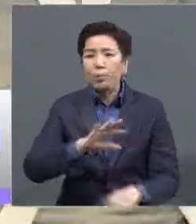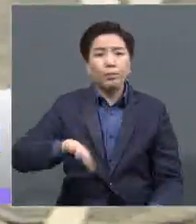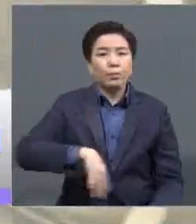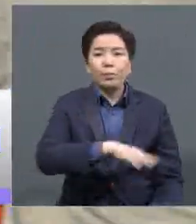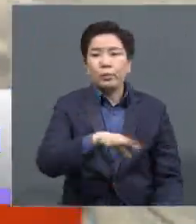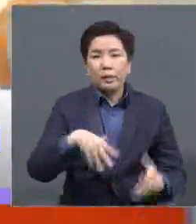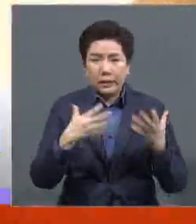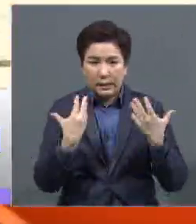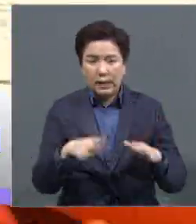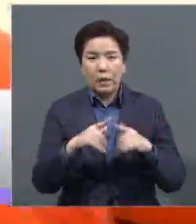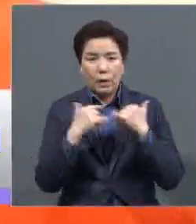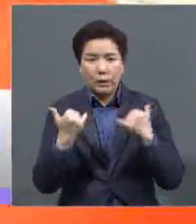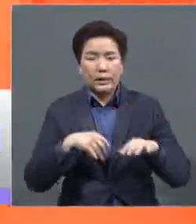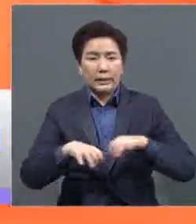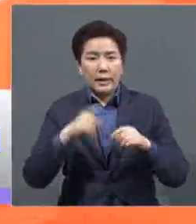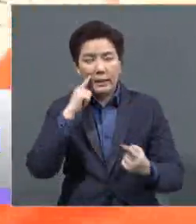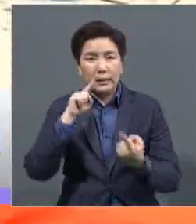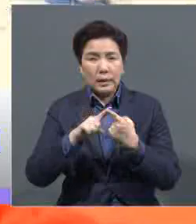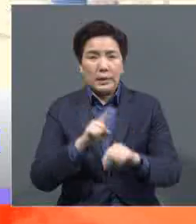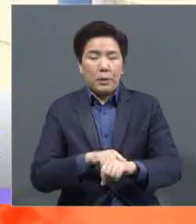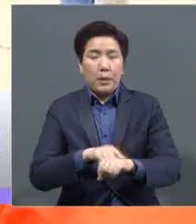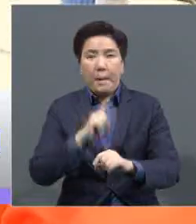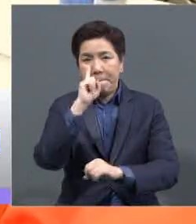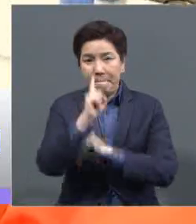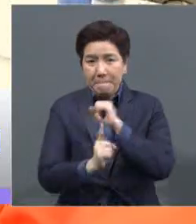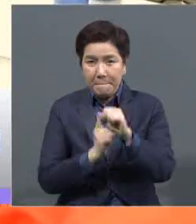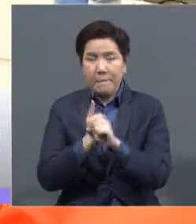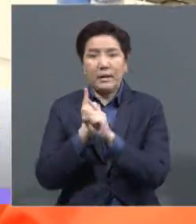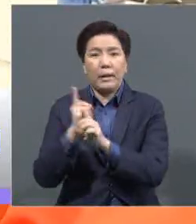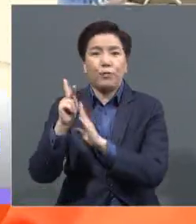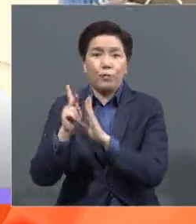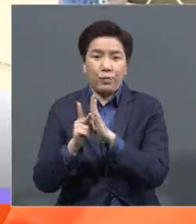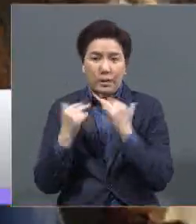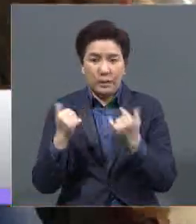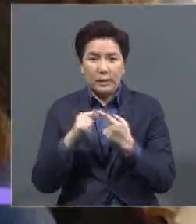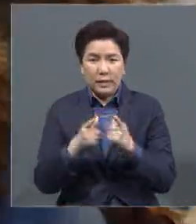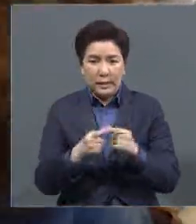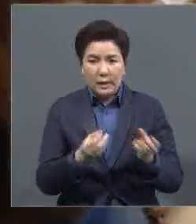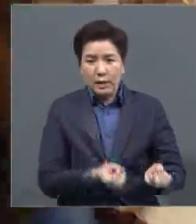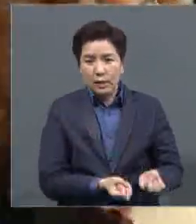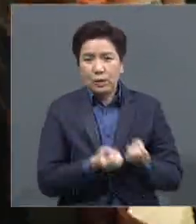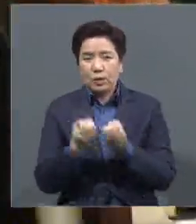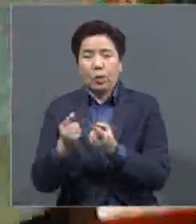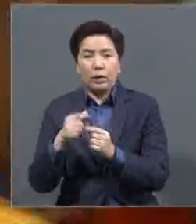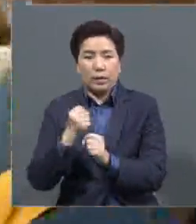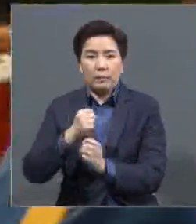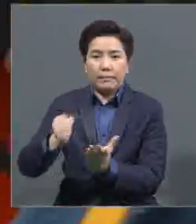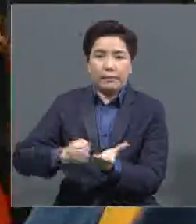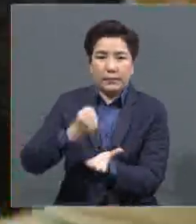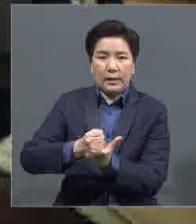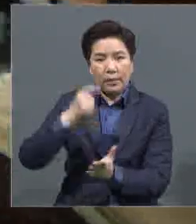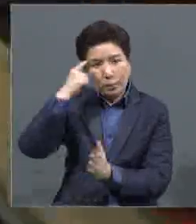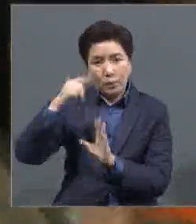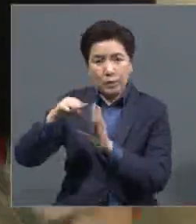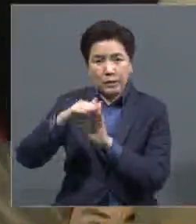ค่ะแล้วก็ระยะเวลาในการจัดตั้งก็อยู่ภายใน 1ปีที่กฎหมายกำหนดขณะนี้มีการส่งเรื่องมาให้กับนายทะเบียนพรรคการเมืองทราบขั้น